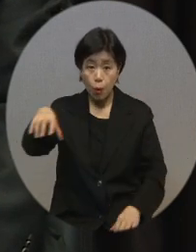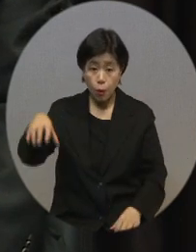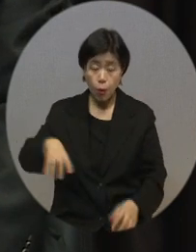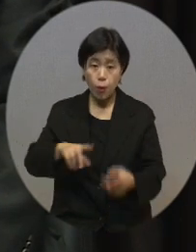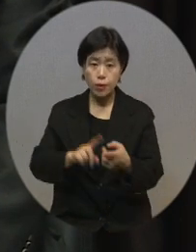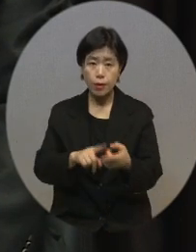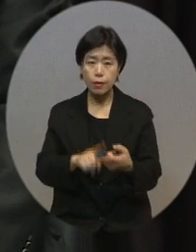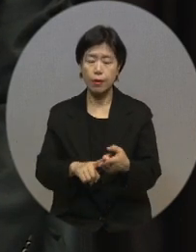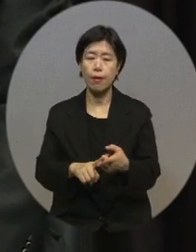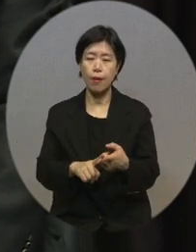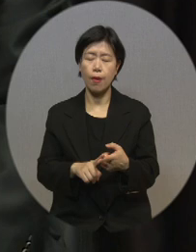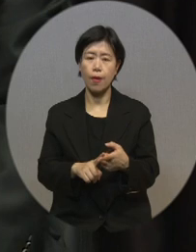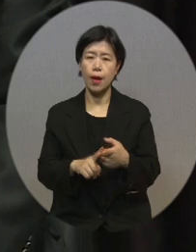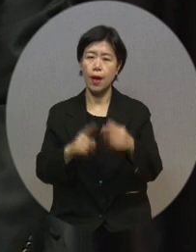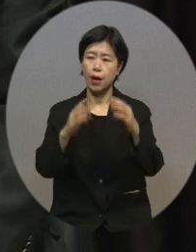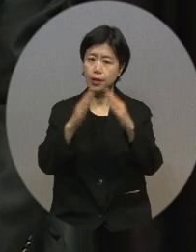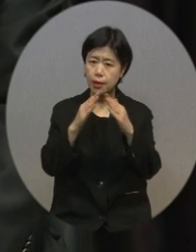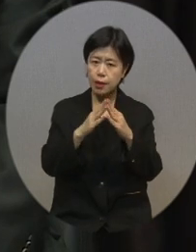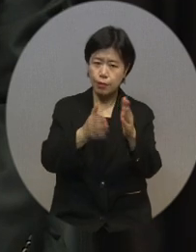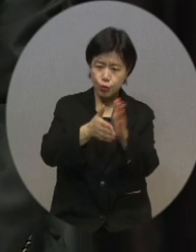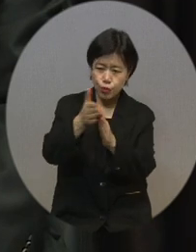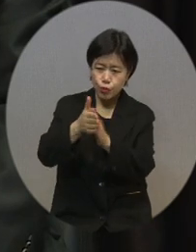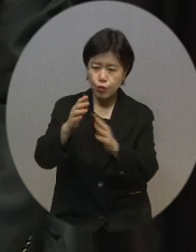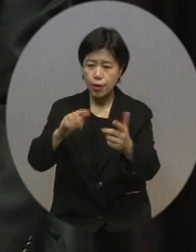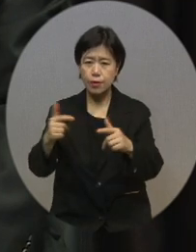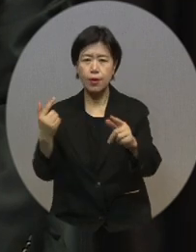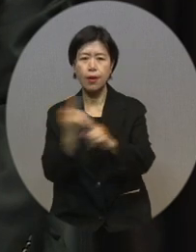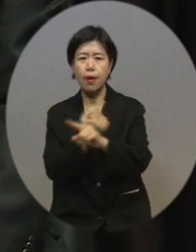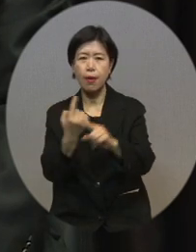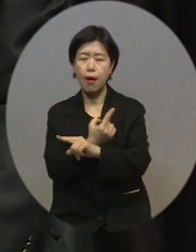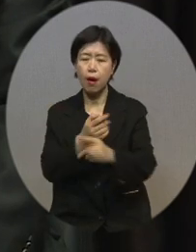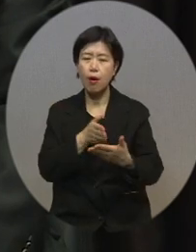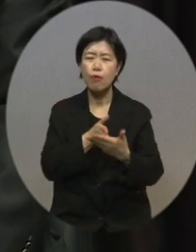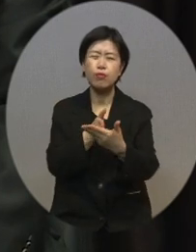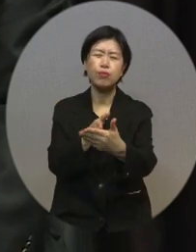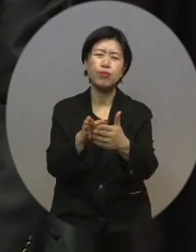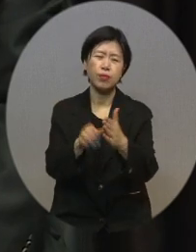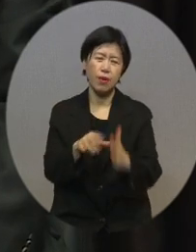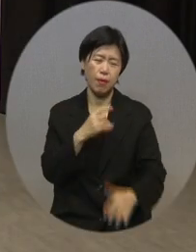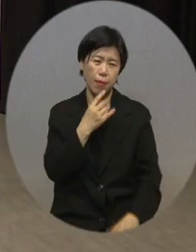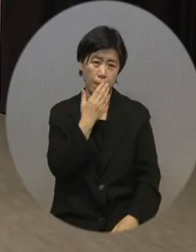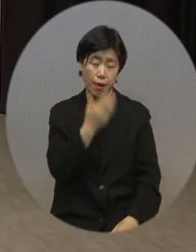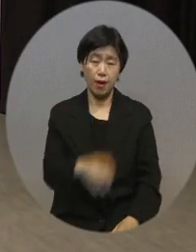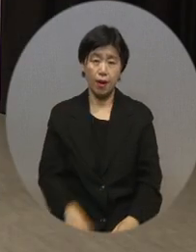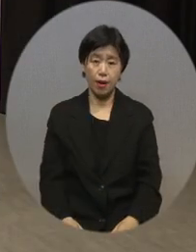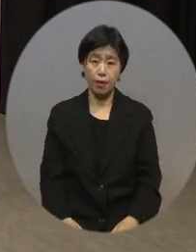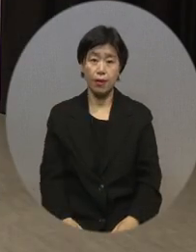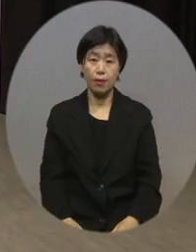개선하겠다. 아. 그럴 때만 적용이 되는 규정입니다. 아, 그렇습니다. 예, 예, 예.